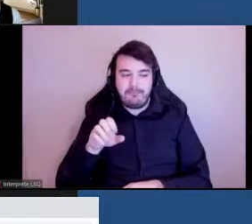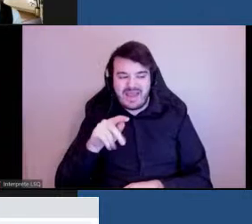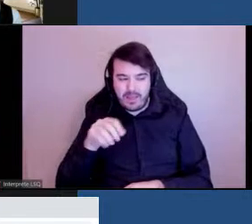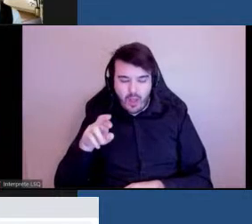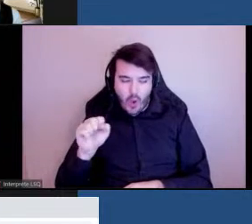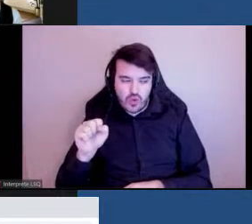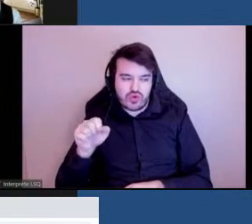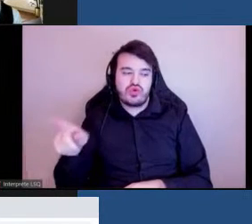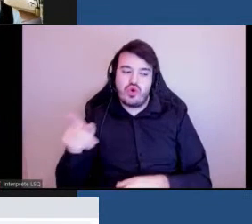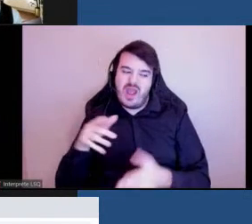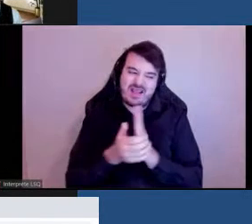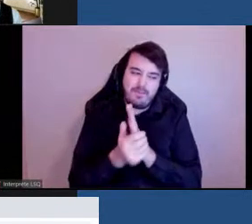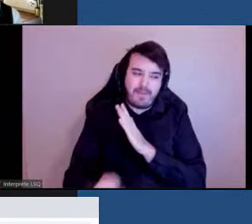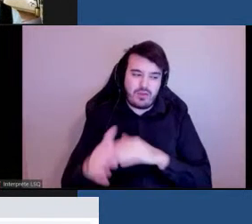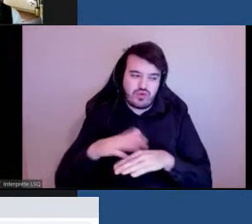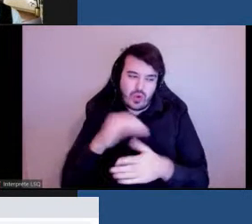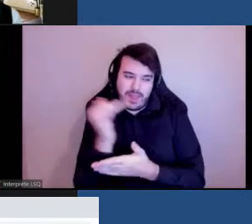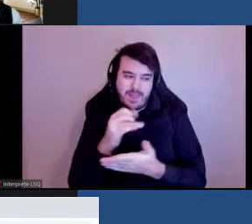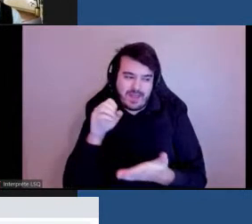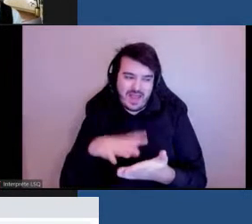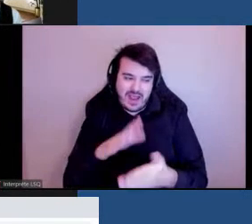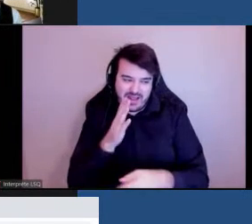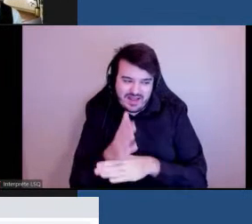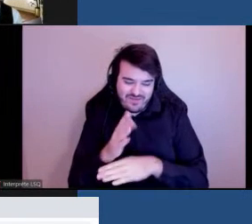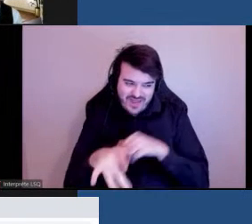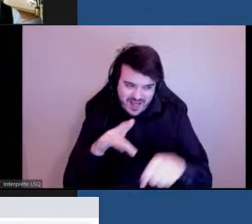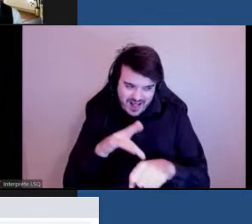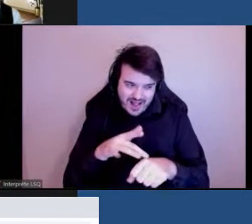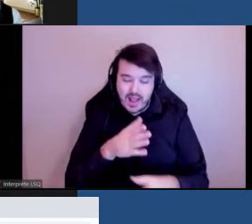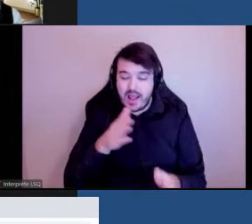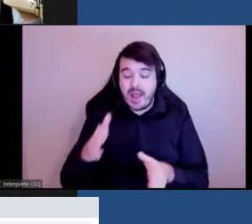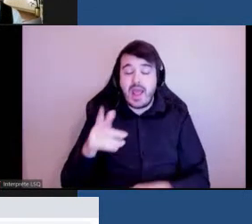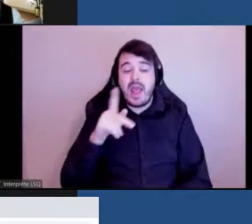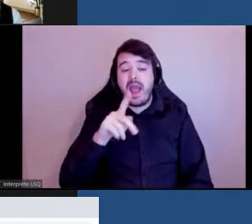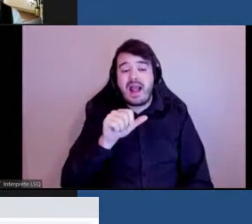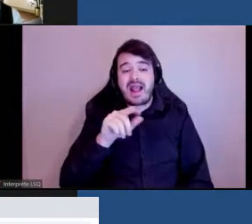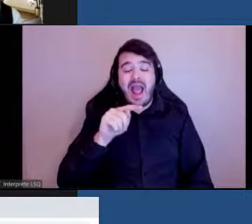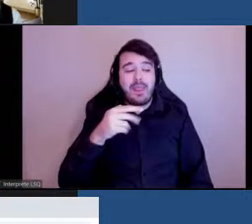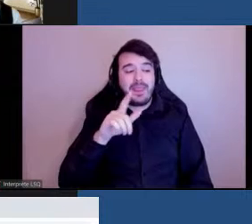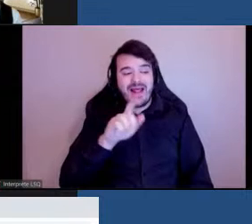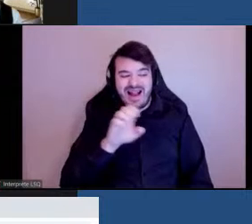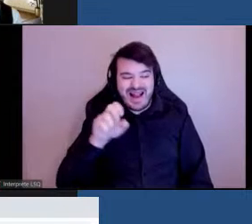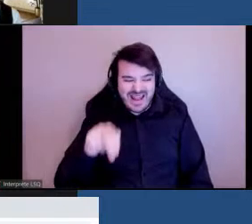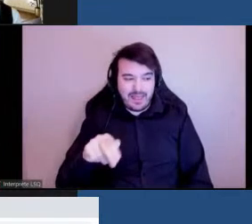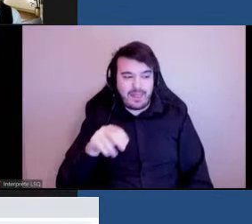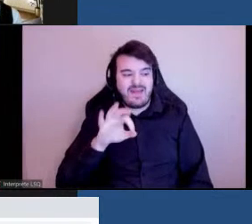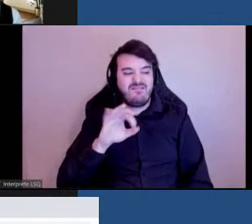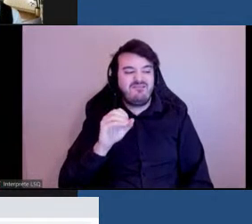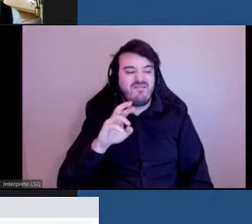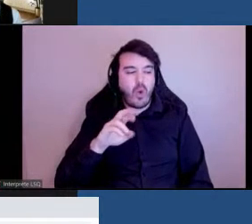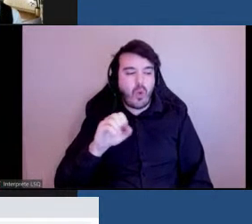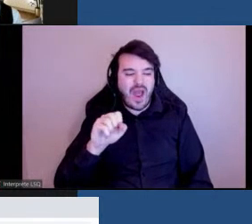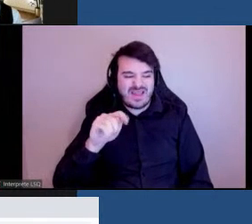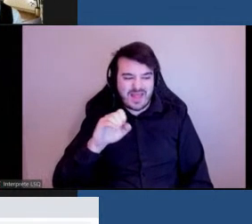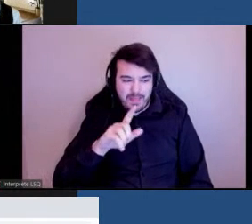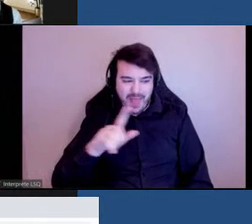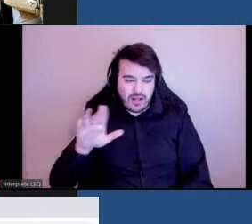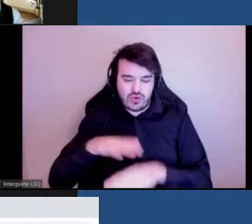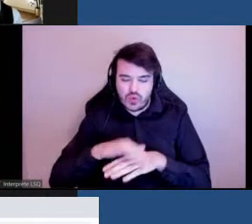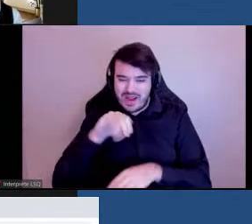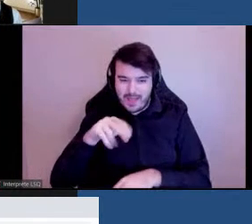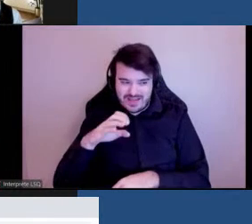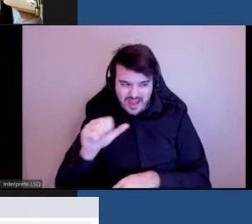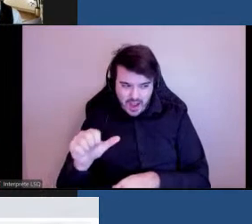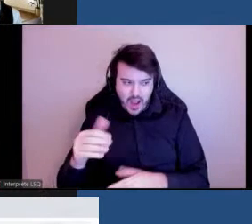universel, Kathleen Forestel de l'INCA, Wayne Antle de l'Alliance pour l